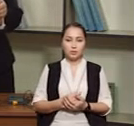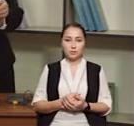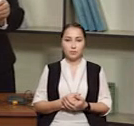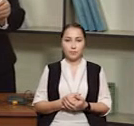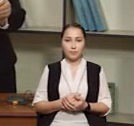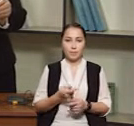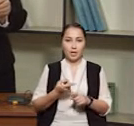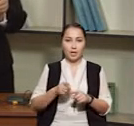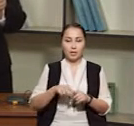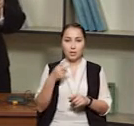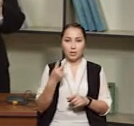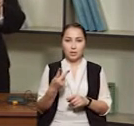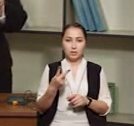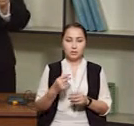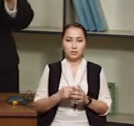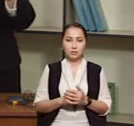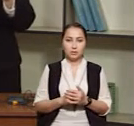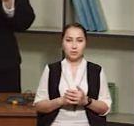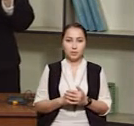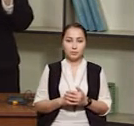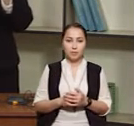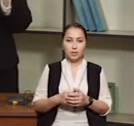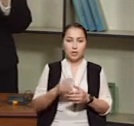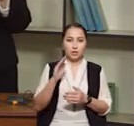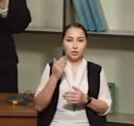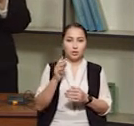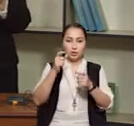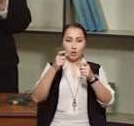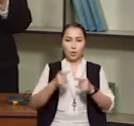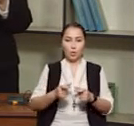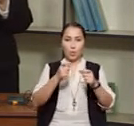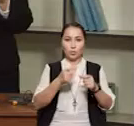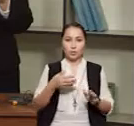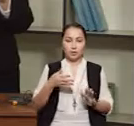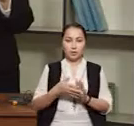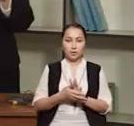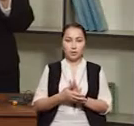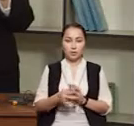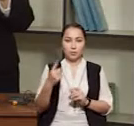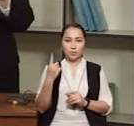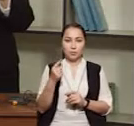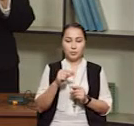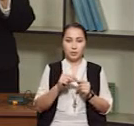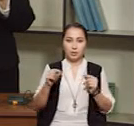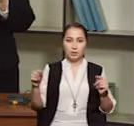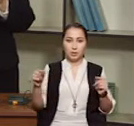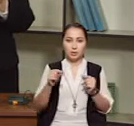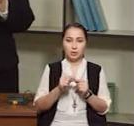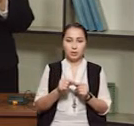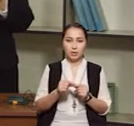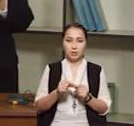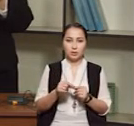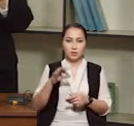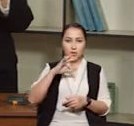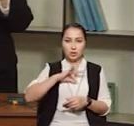bir xonadonda. Bu ikkita shisha kolbadan iborat bo'lib, biri ingichkasi